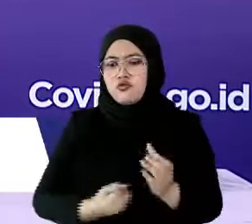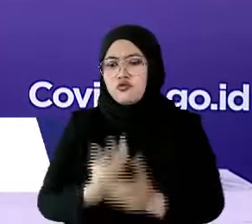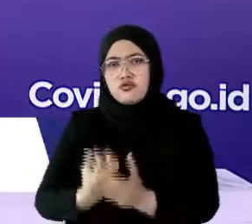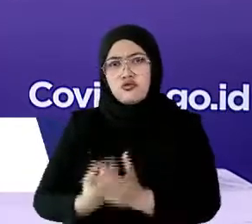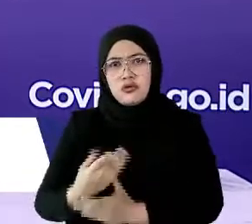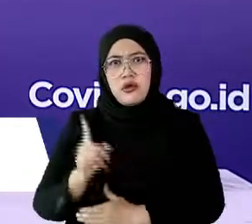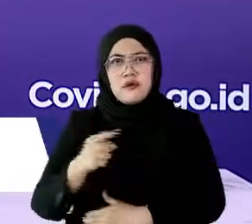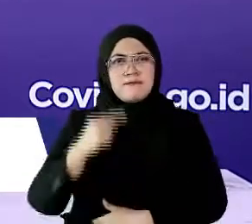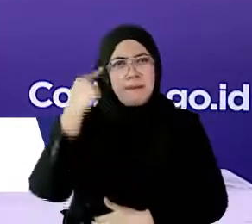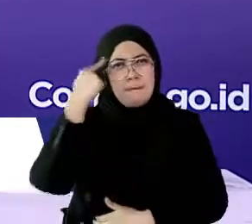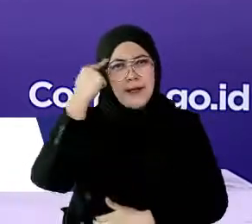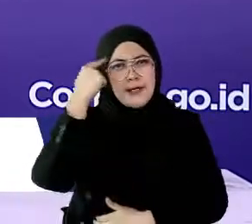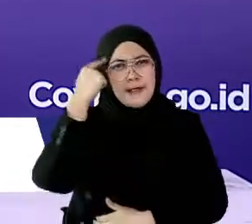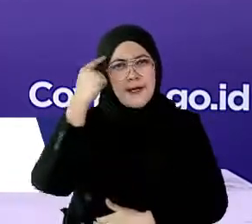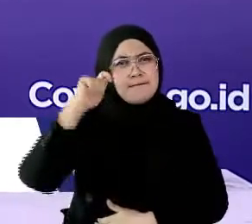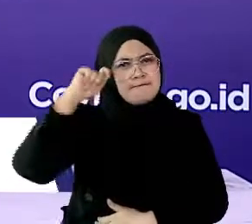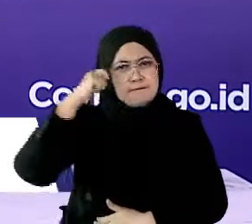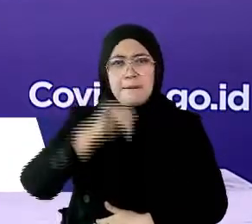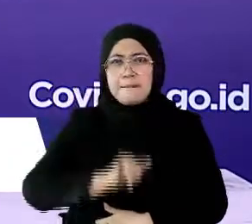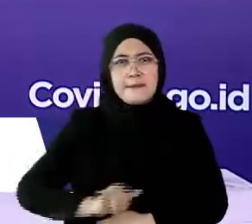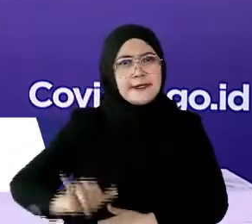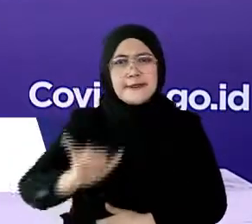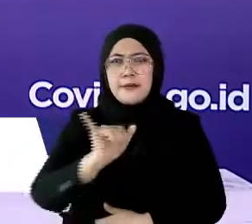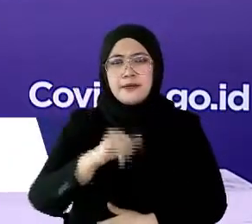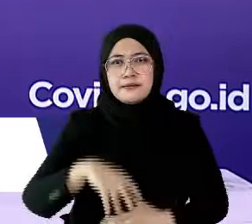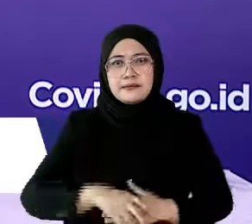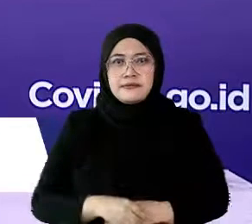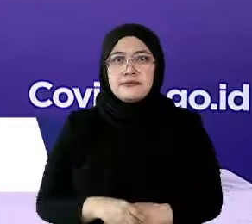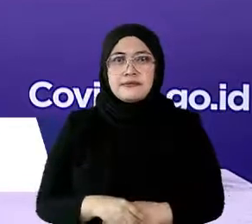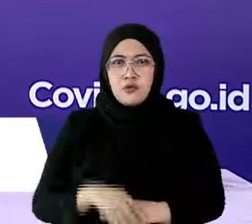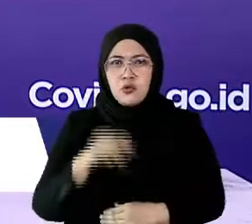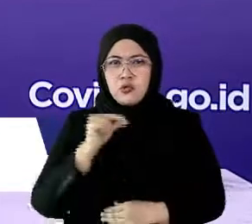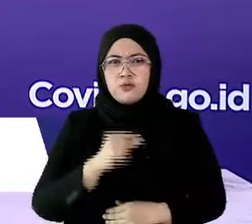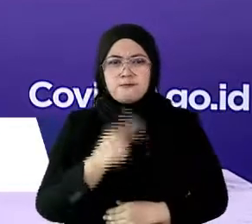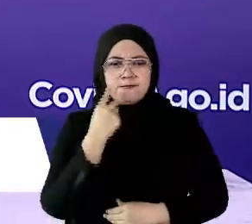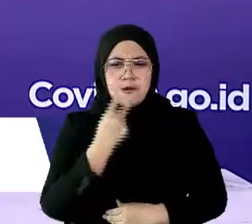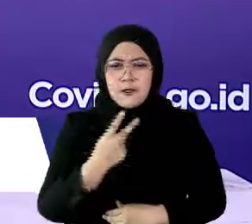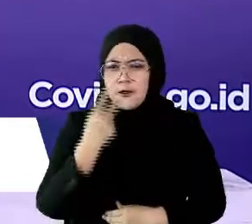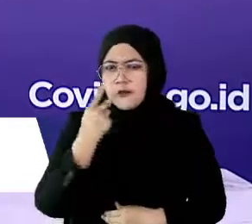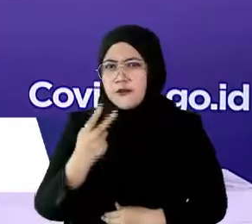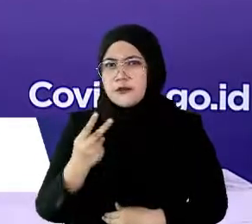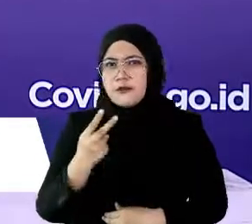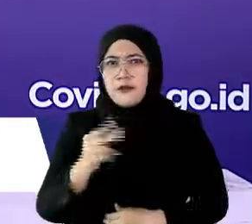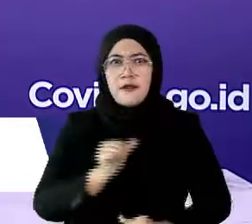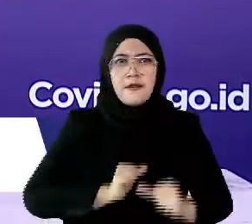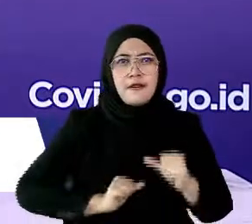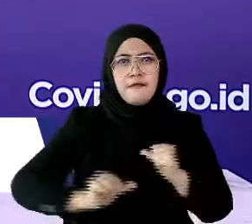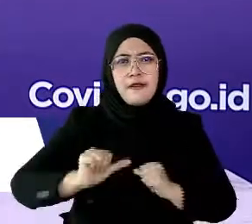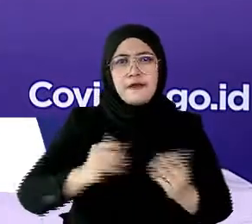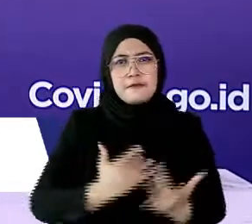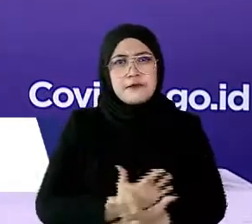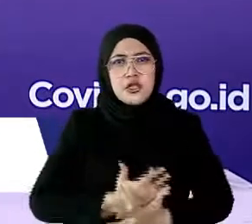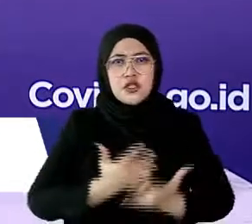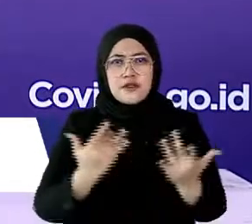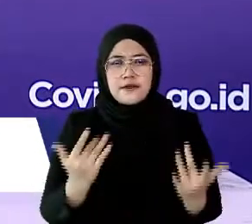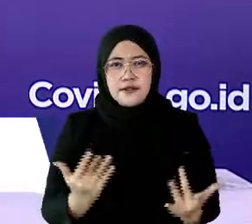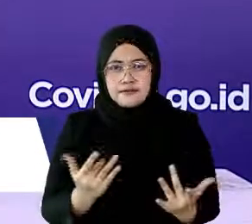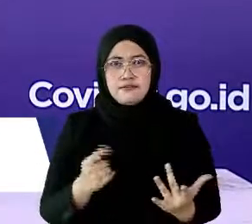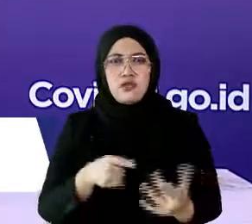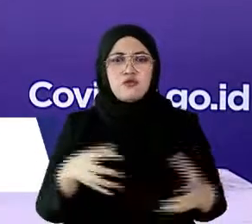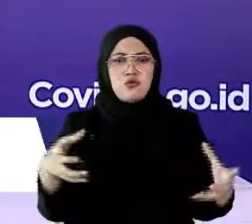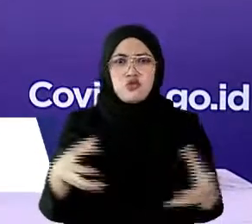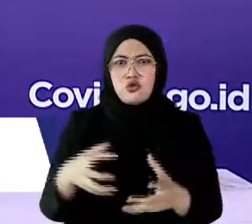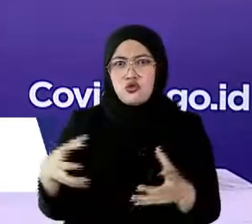harus menjadi pelajaran bagi kita semua terutama dalam mengantisipasi aktivitas masyarakat yang